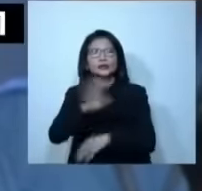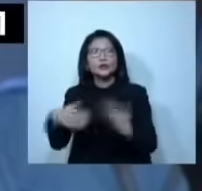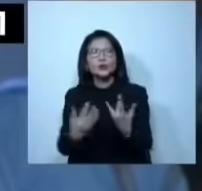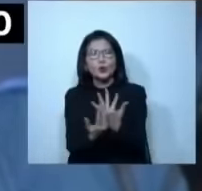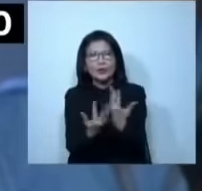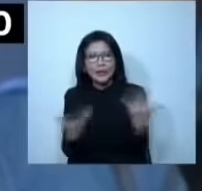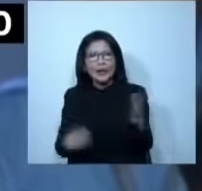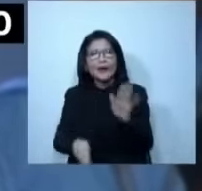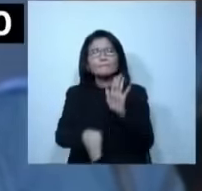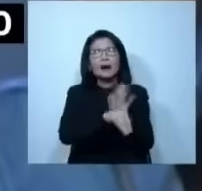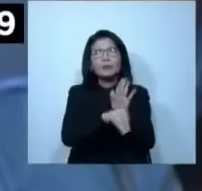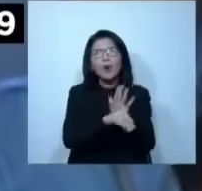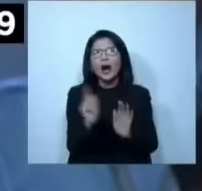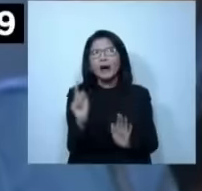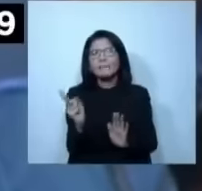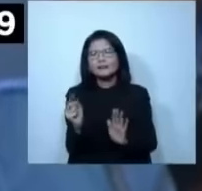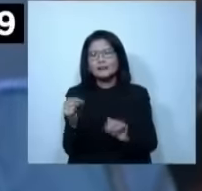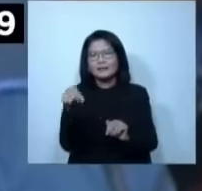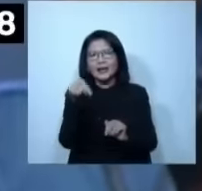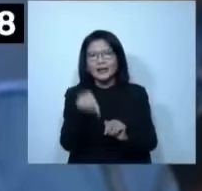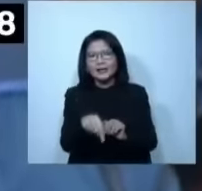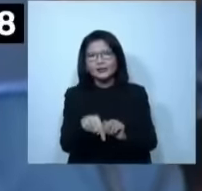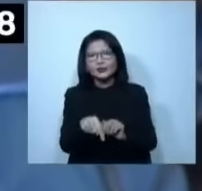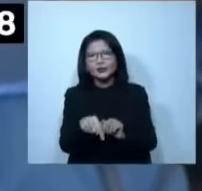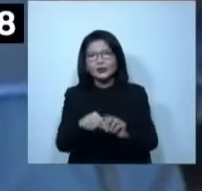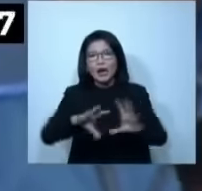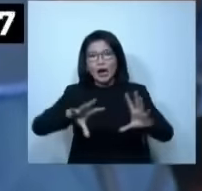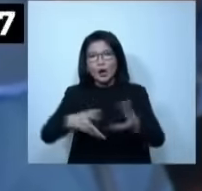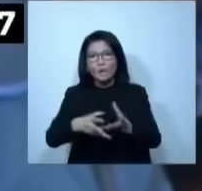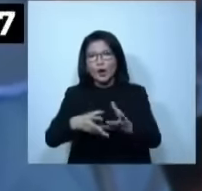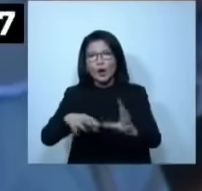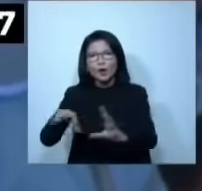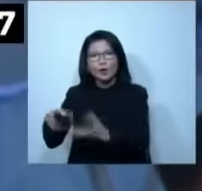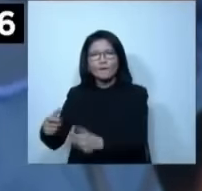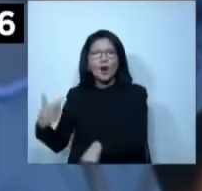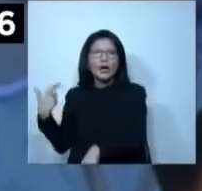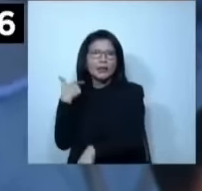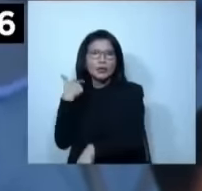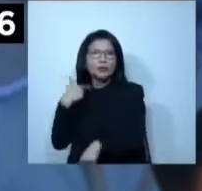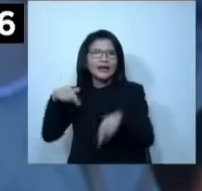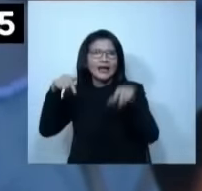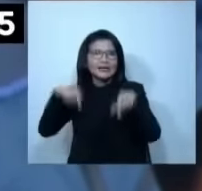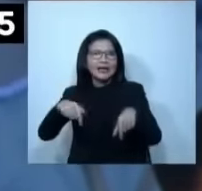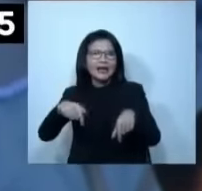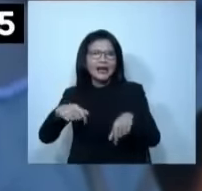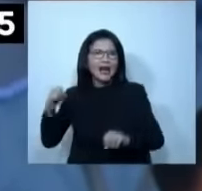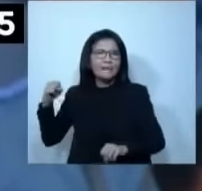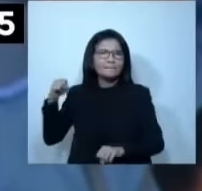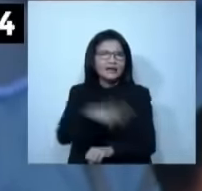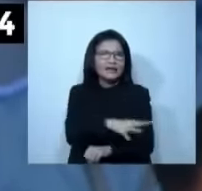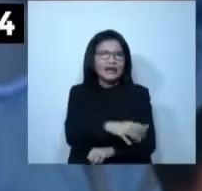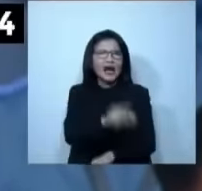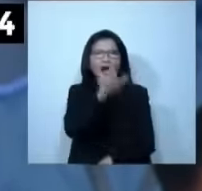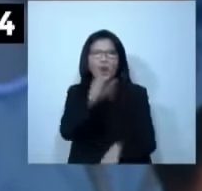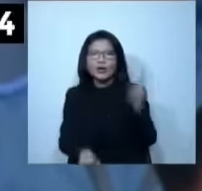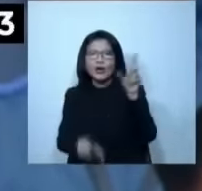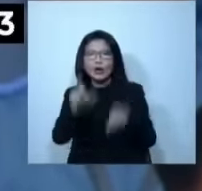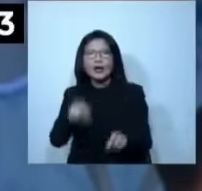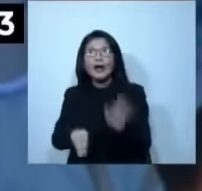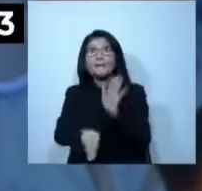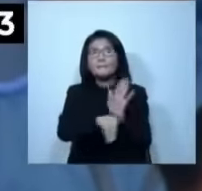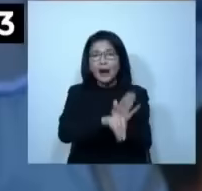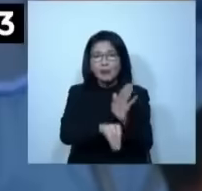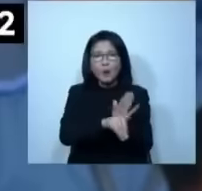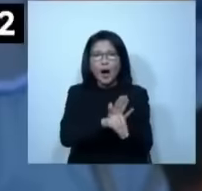rakyat Papua, karena di situ kelompok-kelompok teroris sekarang itu menyerang orang-orang Papua